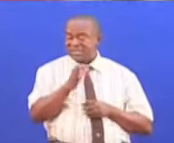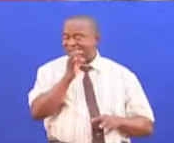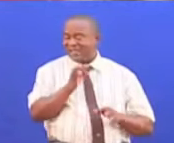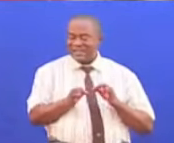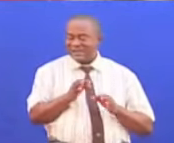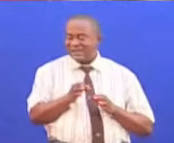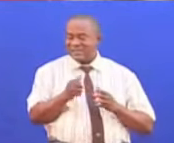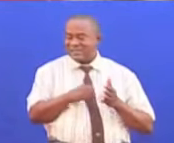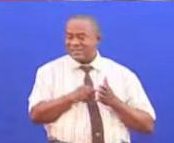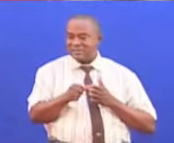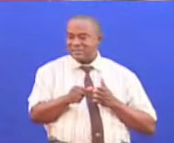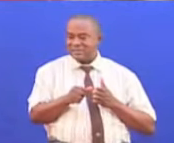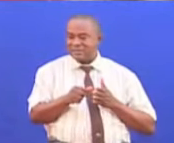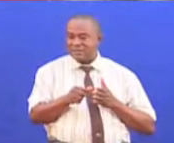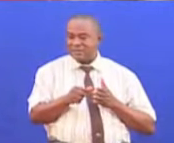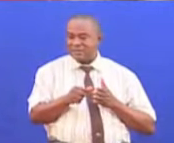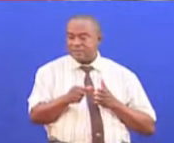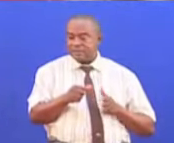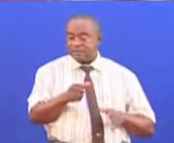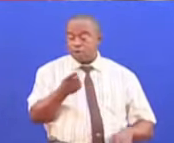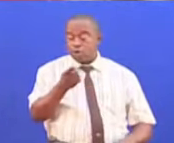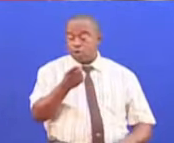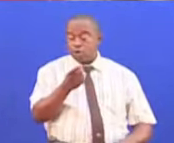za wala Kodi watu wotaku